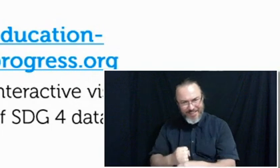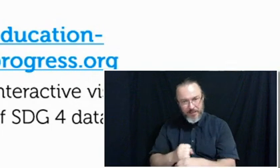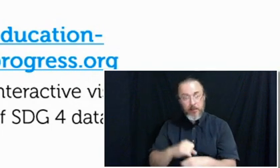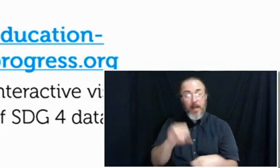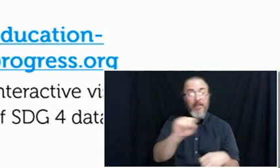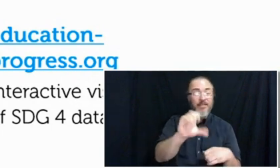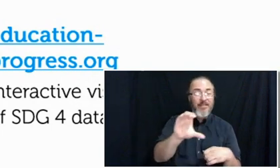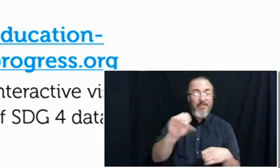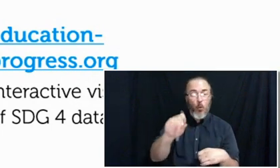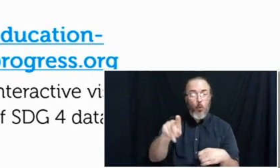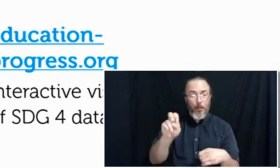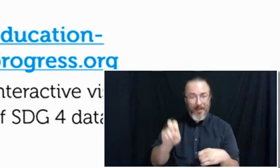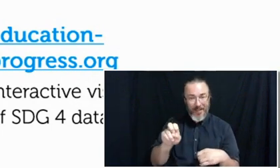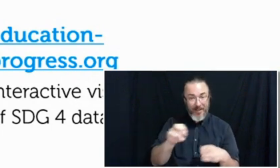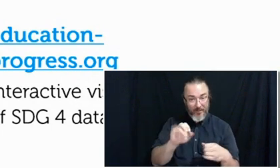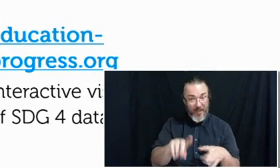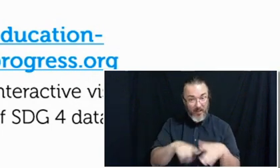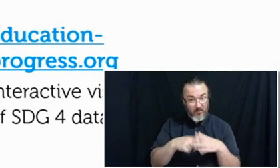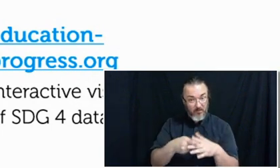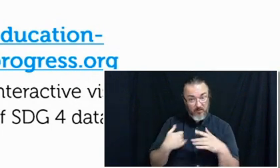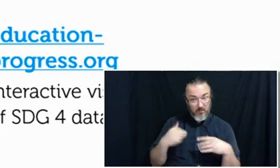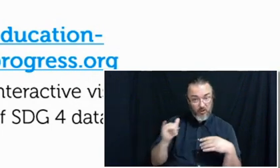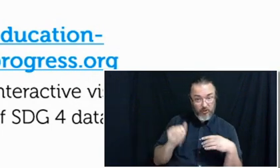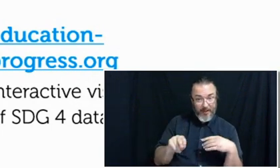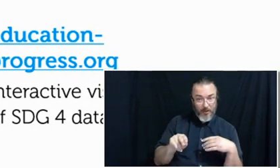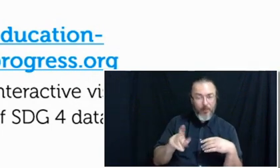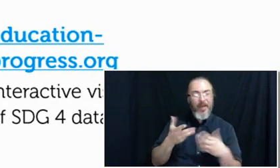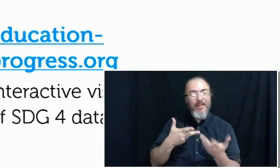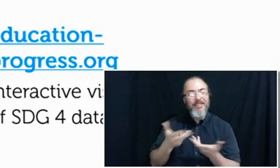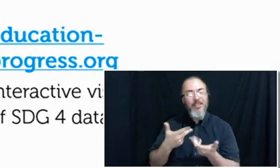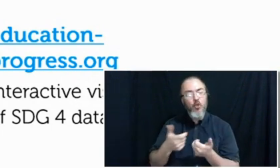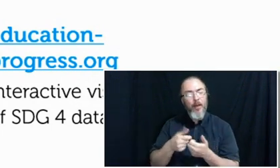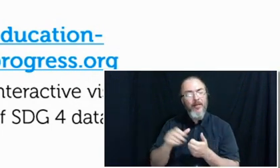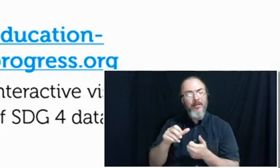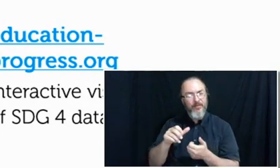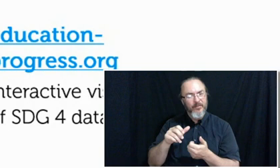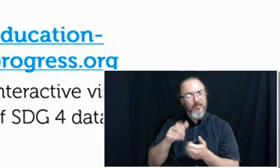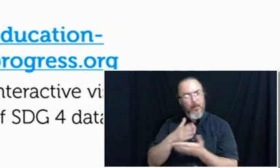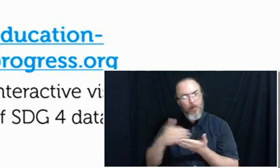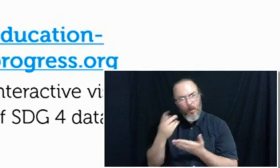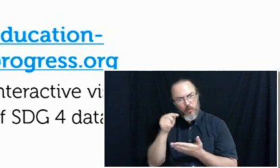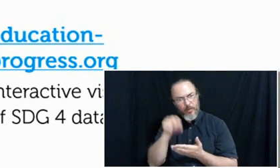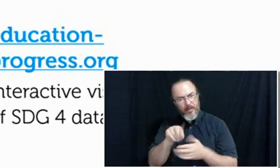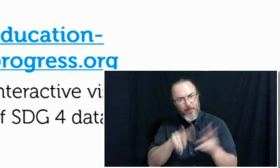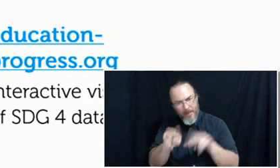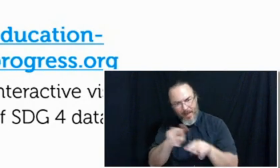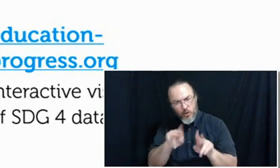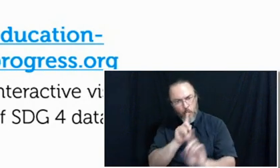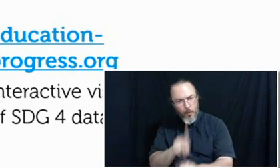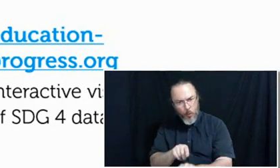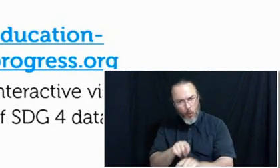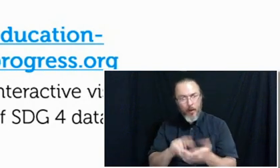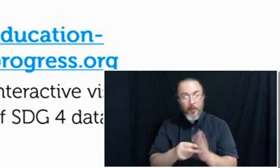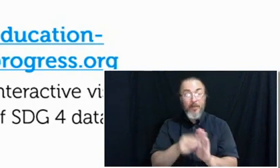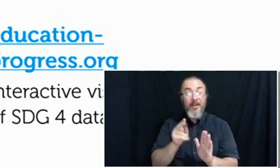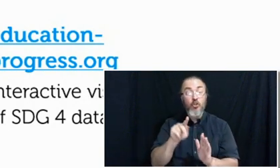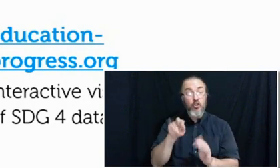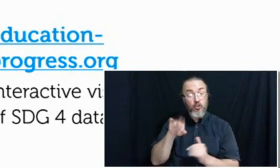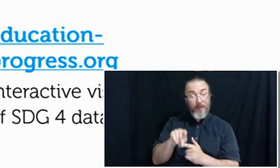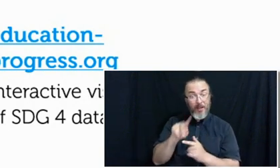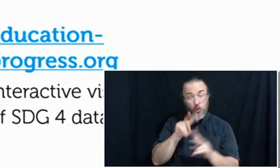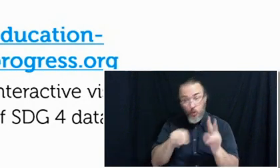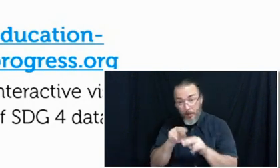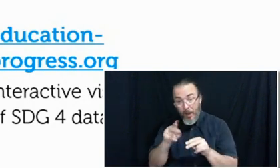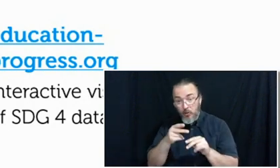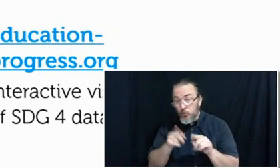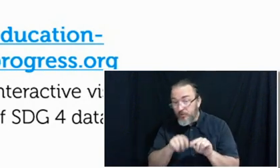site web Scope, qui a été lancé en janvier, accompagne de manière interactive le volet suivi du rapport. Cela permet de suivre les tendances au fil